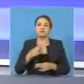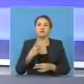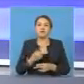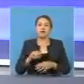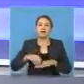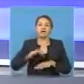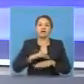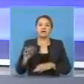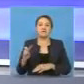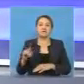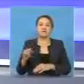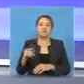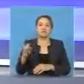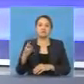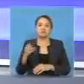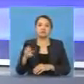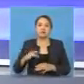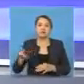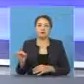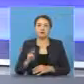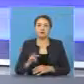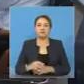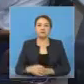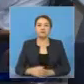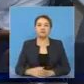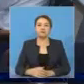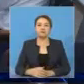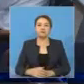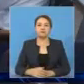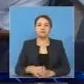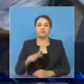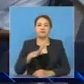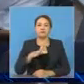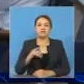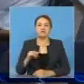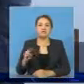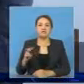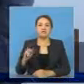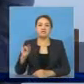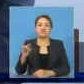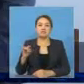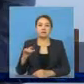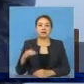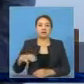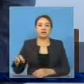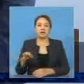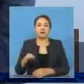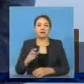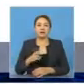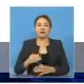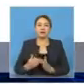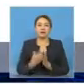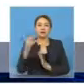акимов Иргизского и Байганинского районов. Было отмечено, что в Иргизском, Байганинском районах приняты меры по